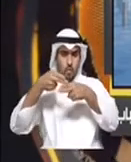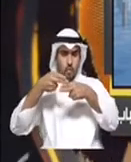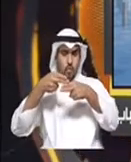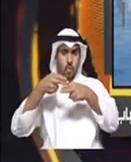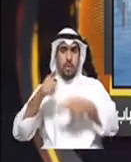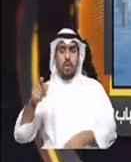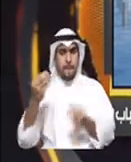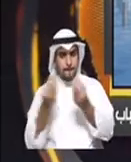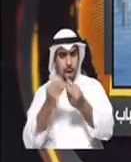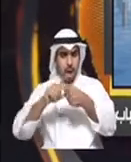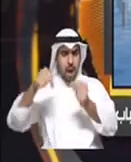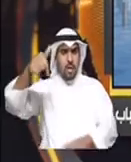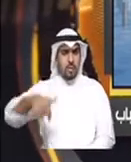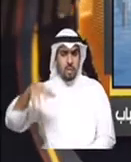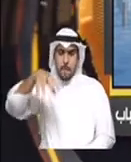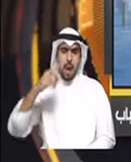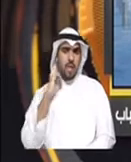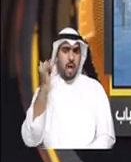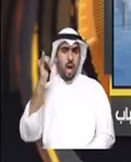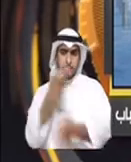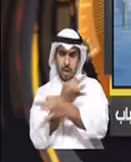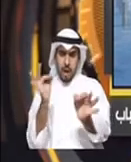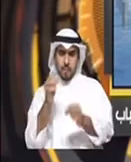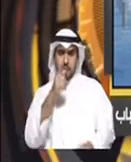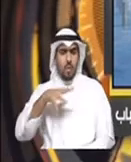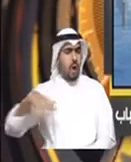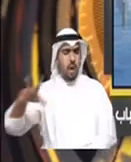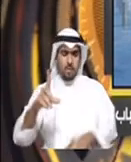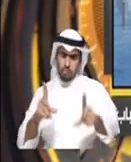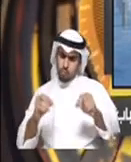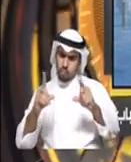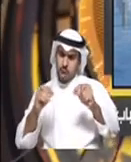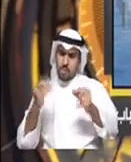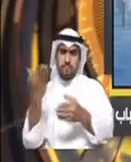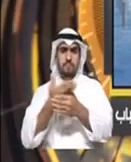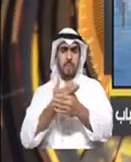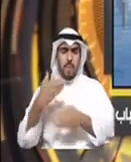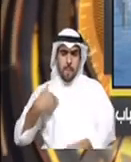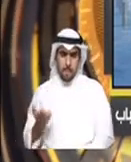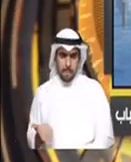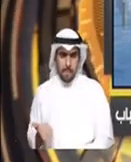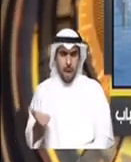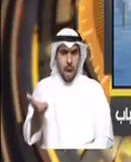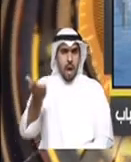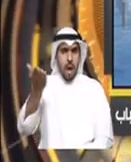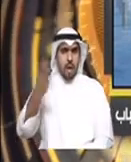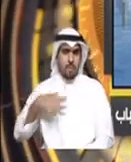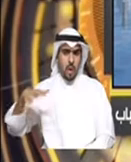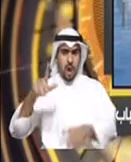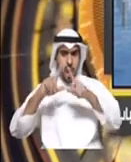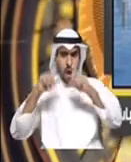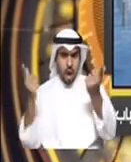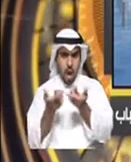الحبيبة. تميزوا الشباب للأمانة في أعمالهم الإبداعية حسب اللجنة الموجودة، وقيمت